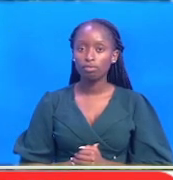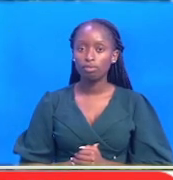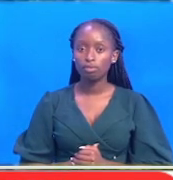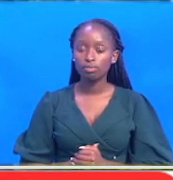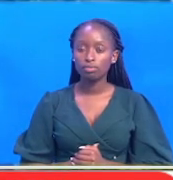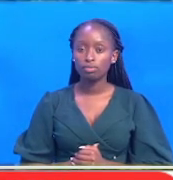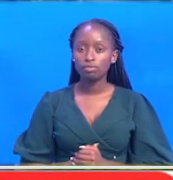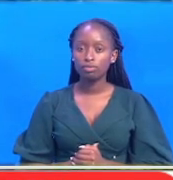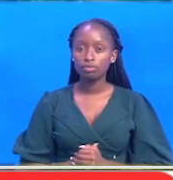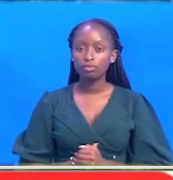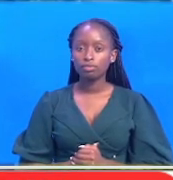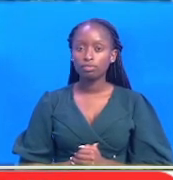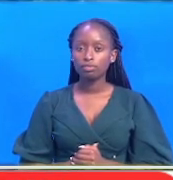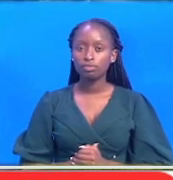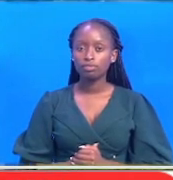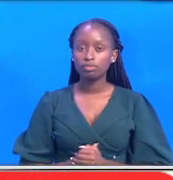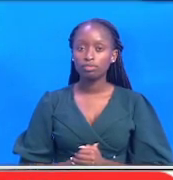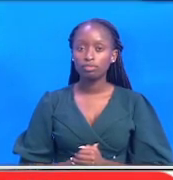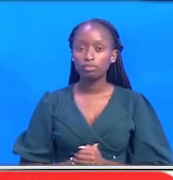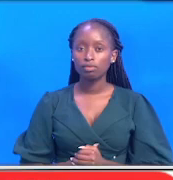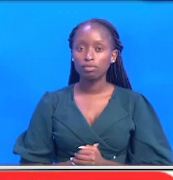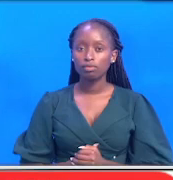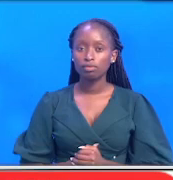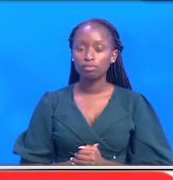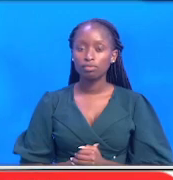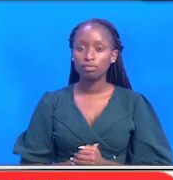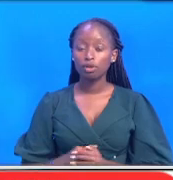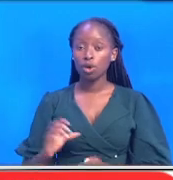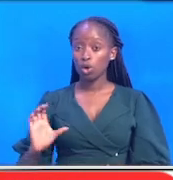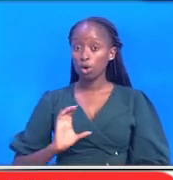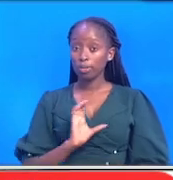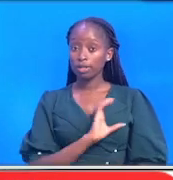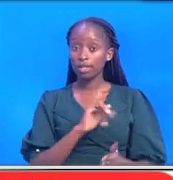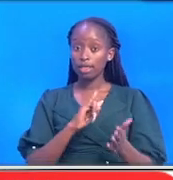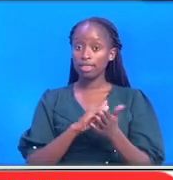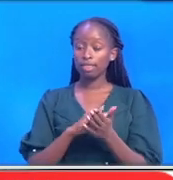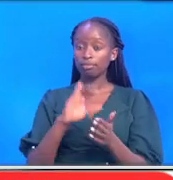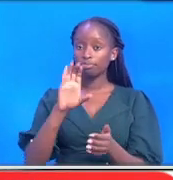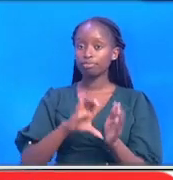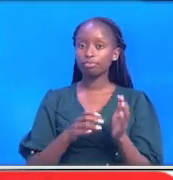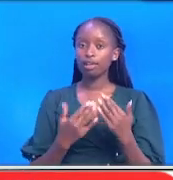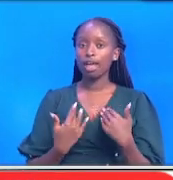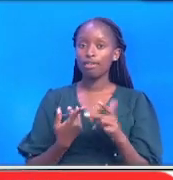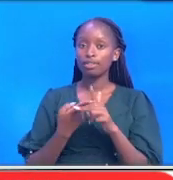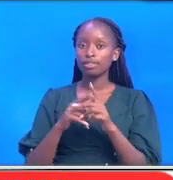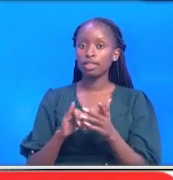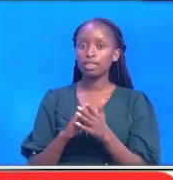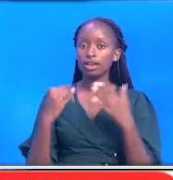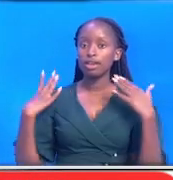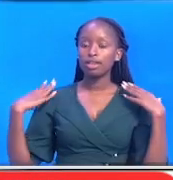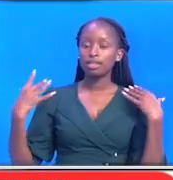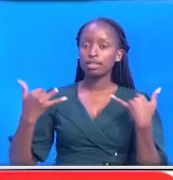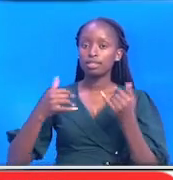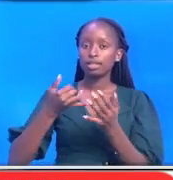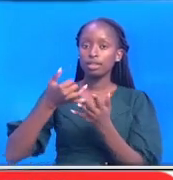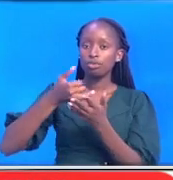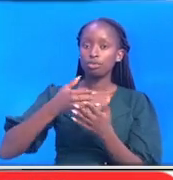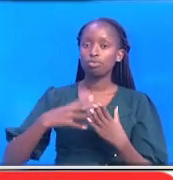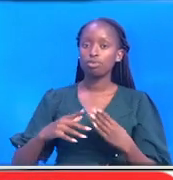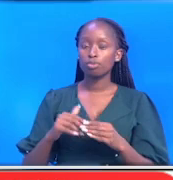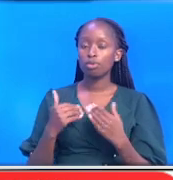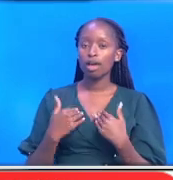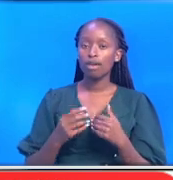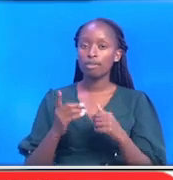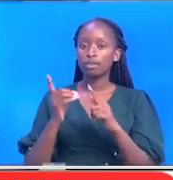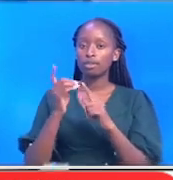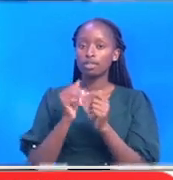for persons with disabilities. Kamati hiyo ya bunge ilianzisha zoezi la kushirikisha umma mnamo tarehe 17